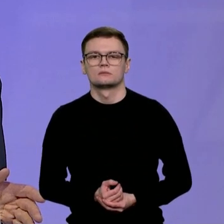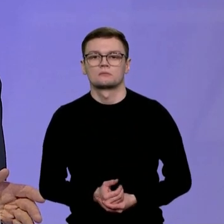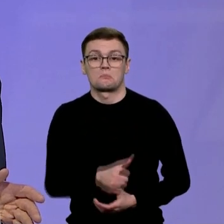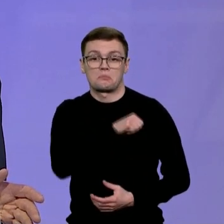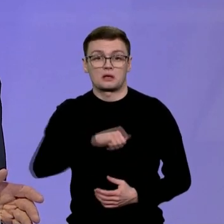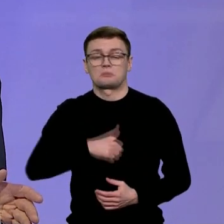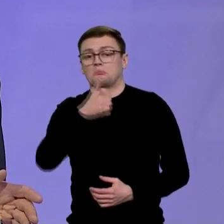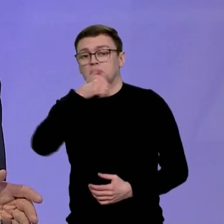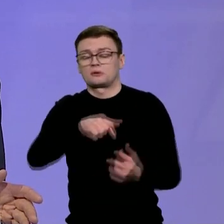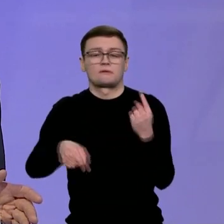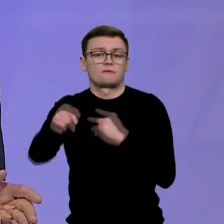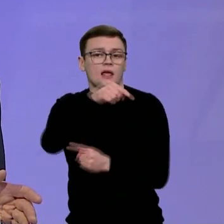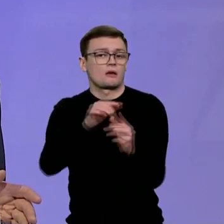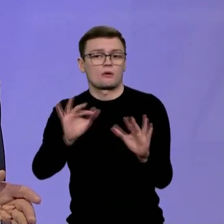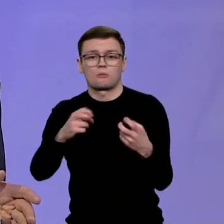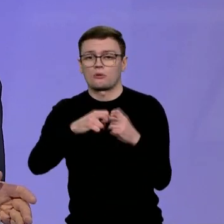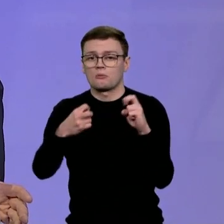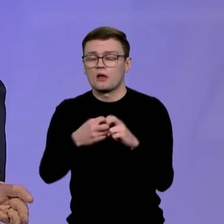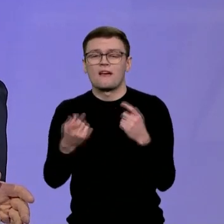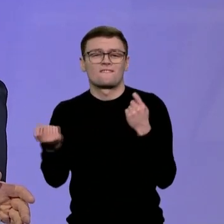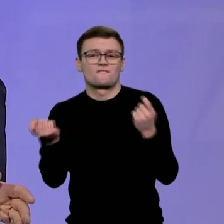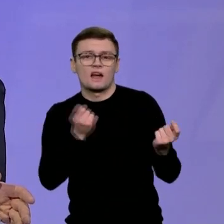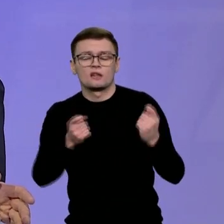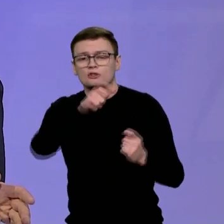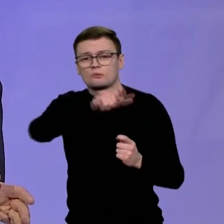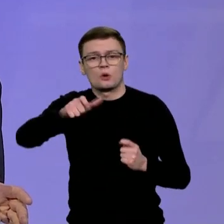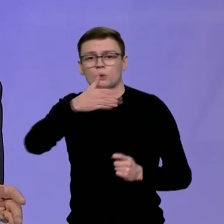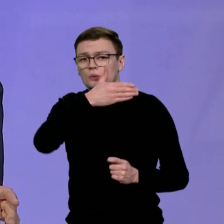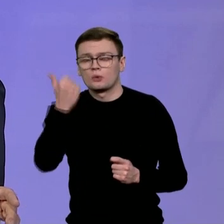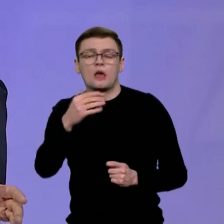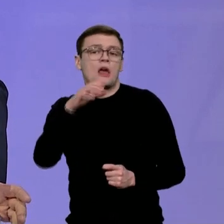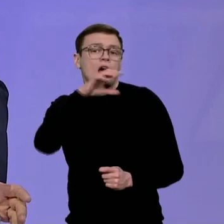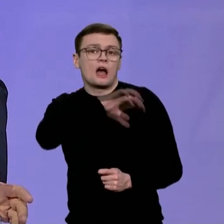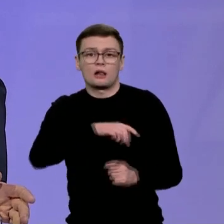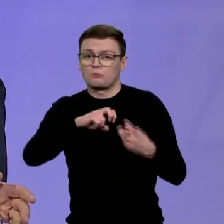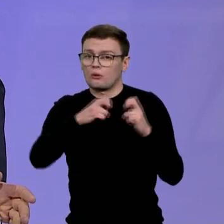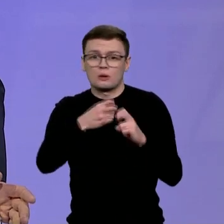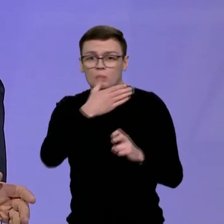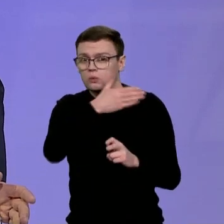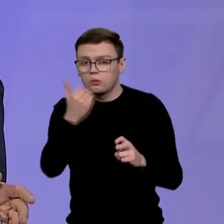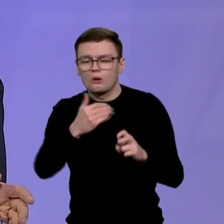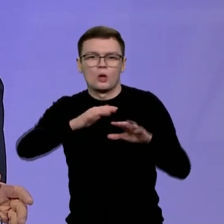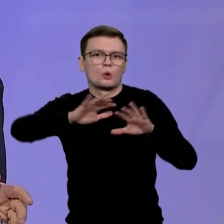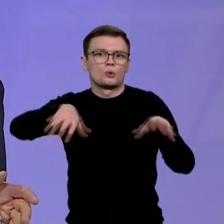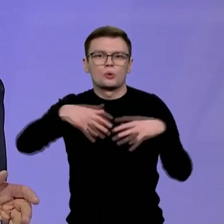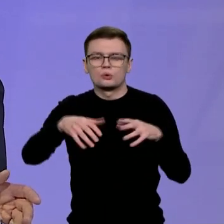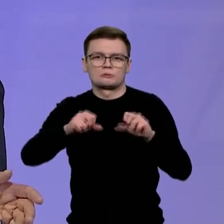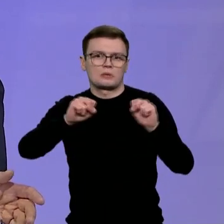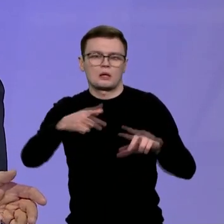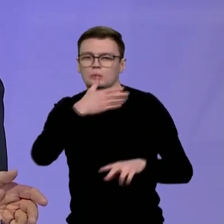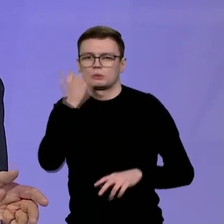versle su ta problema, kad nėra vadybininkų. Ne klausimas yra atlyginimas, klausimas, kad apskritai nėra specialistų.